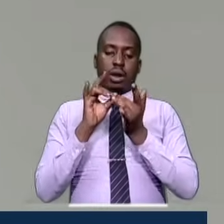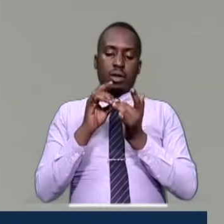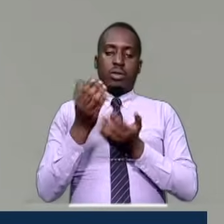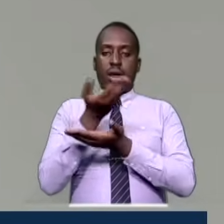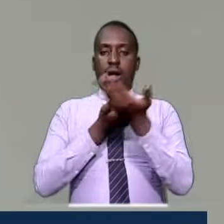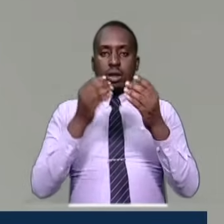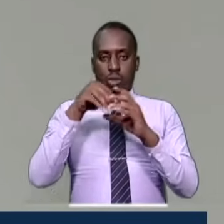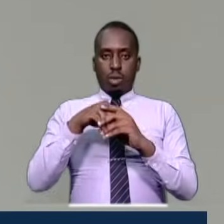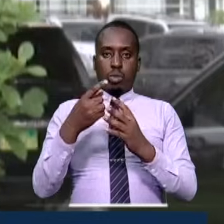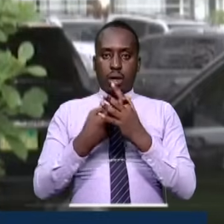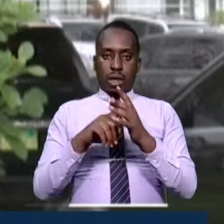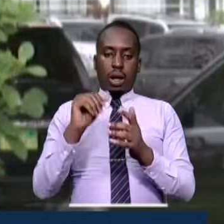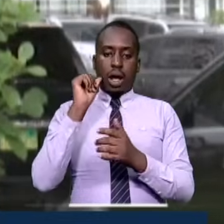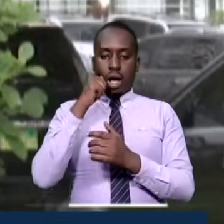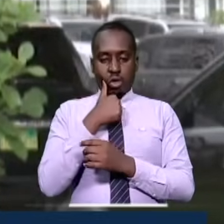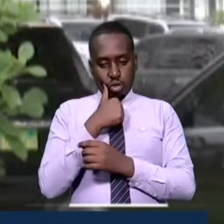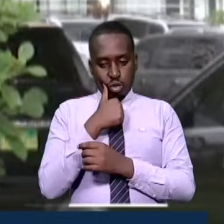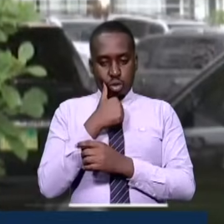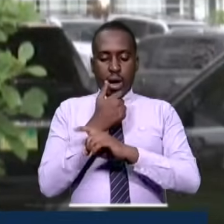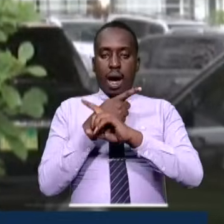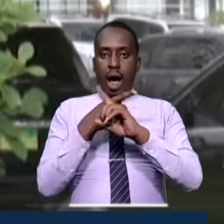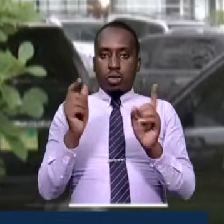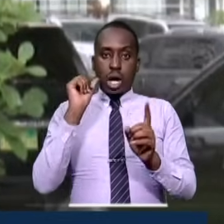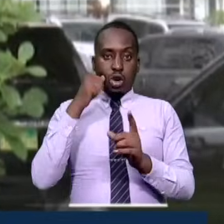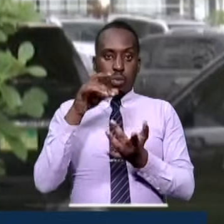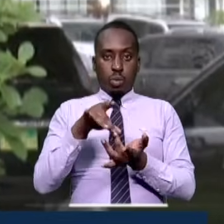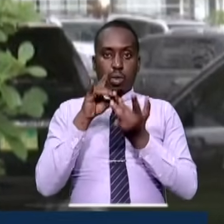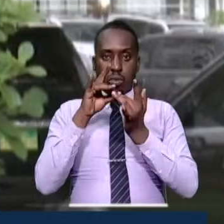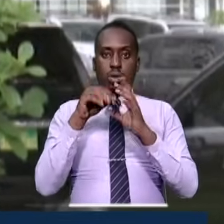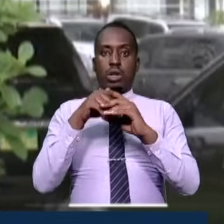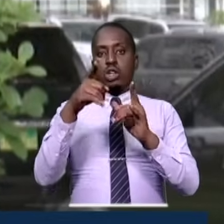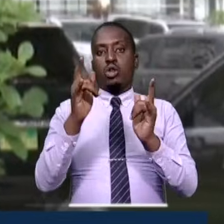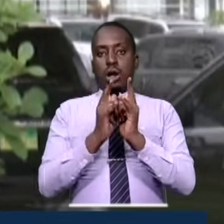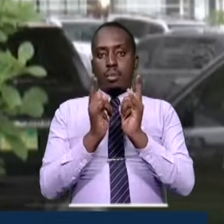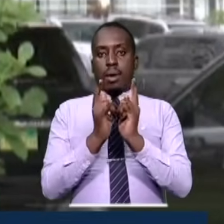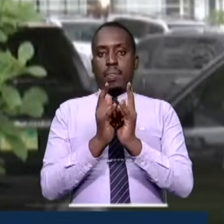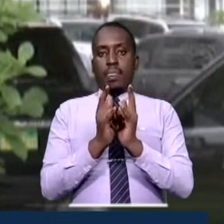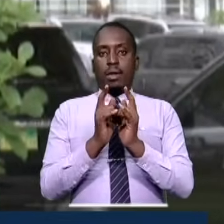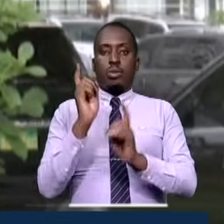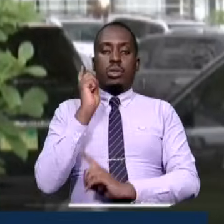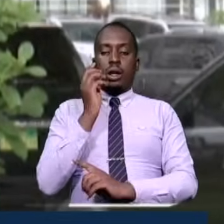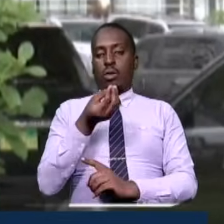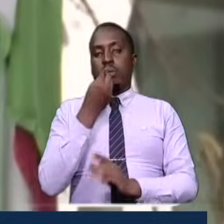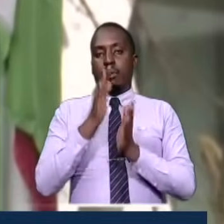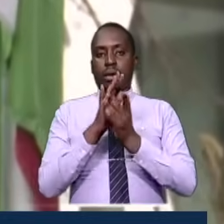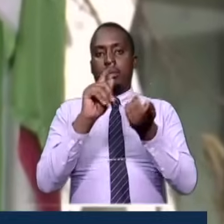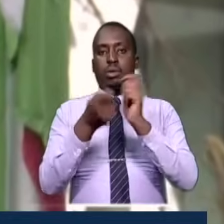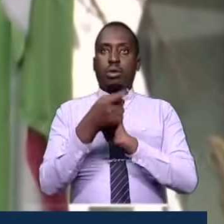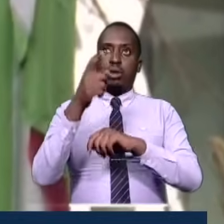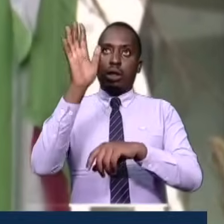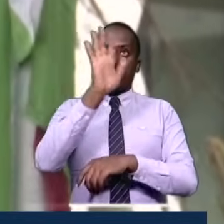zizaganirwaho guhera ku munsi w'ejo ariko ejo by'umwihariko ikaba ari iyo nama y'umutekano ku biribwa n'imihindagurikire